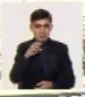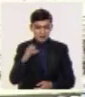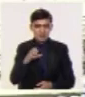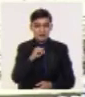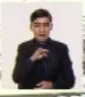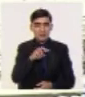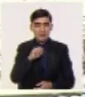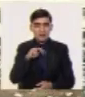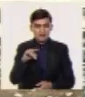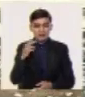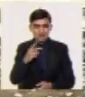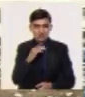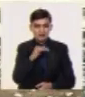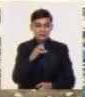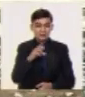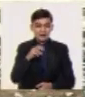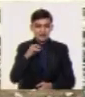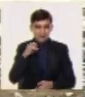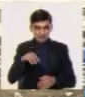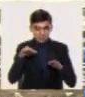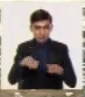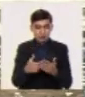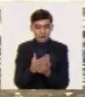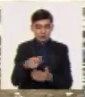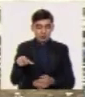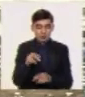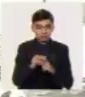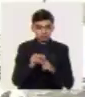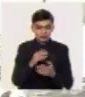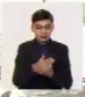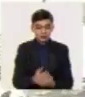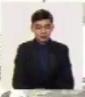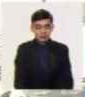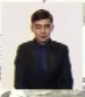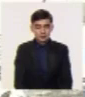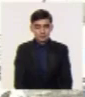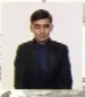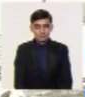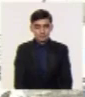2 және Жасқанат ықшам аудандарында жаңа жолдар салынуда.